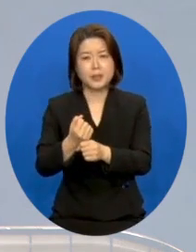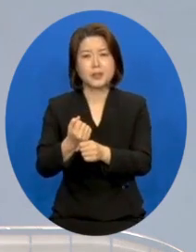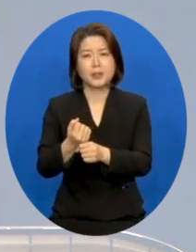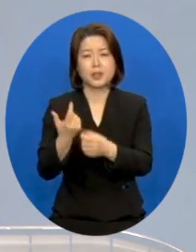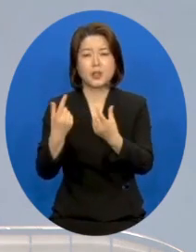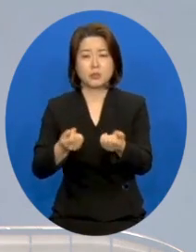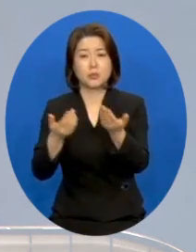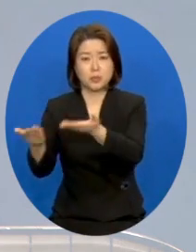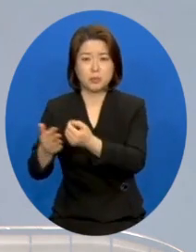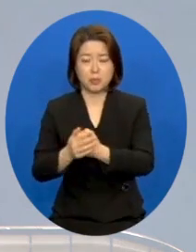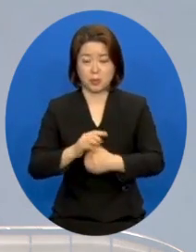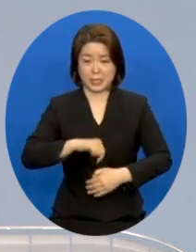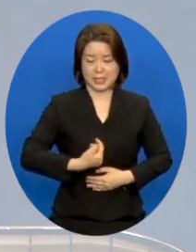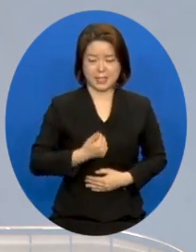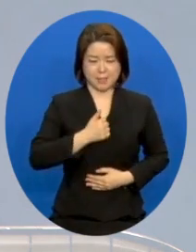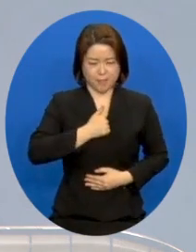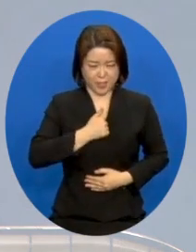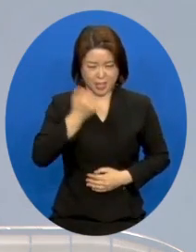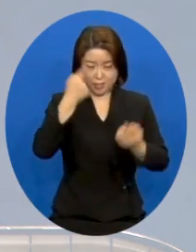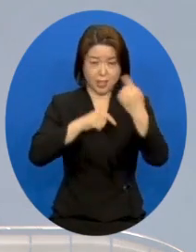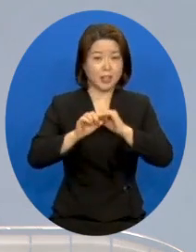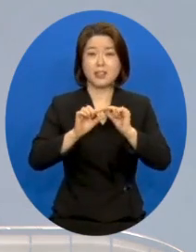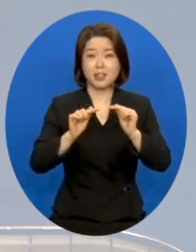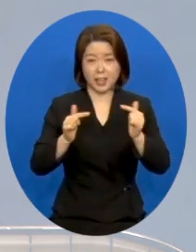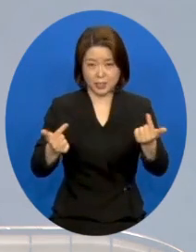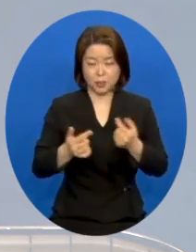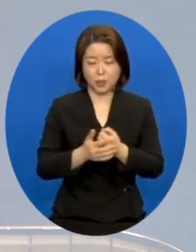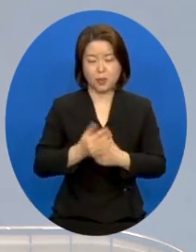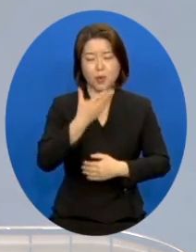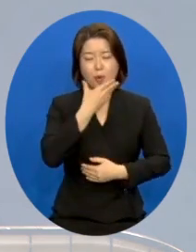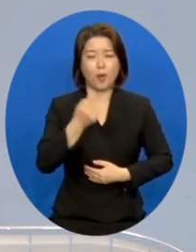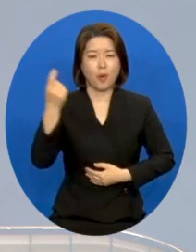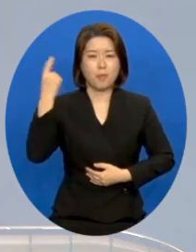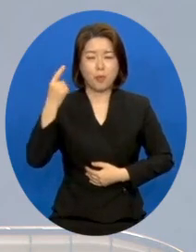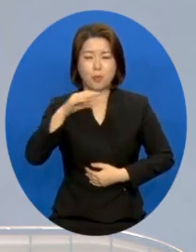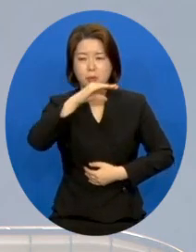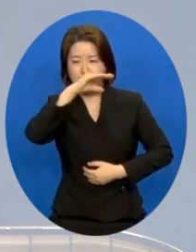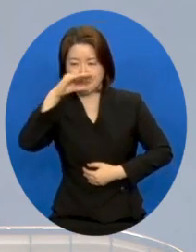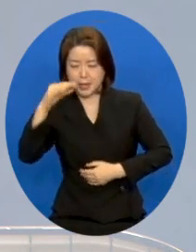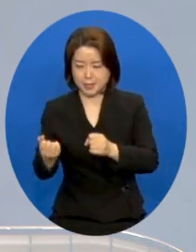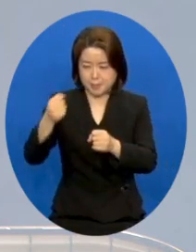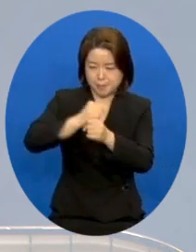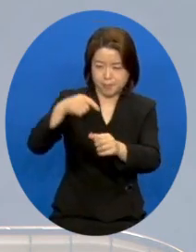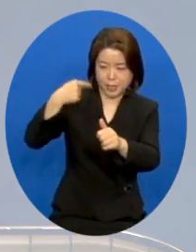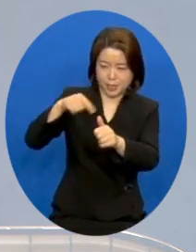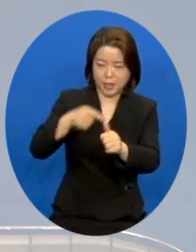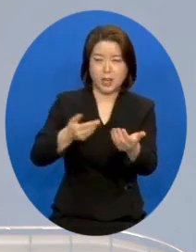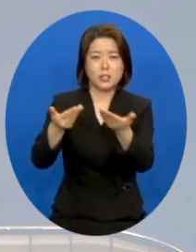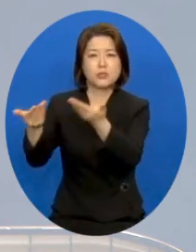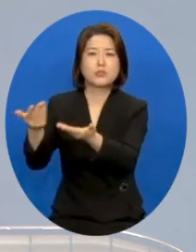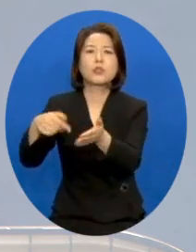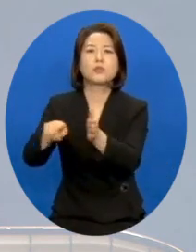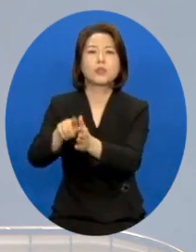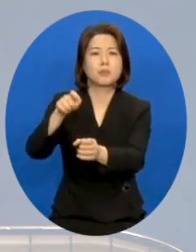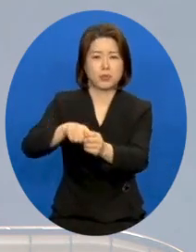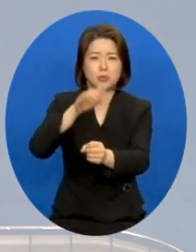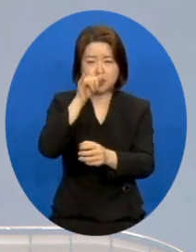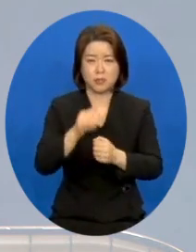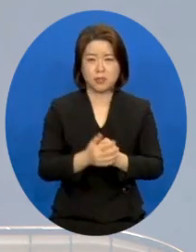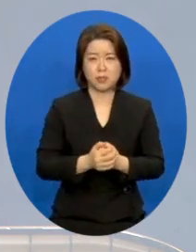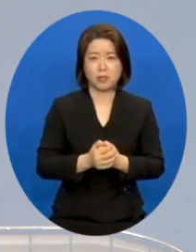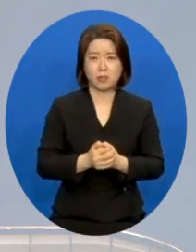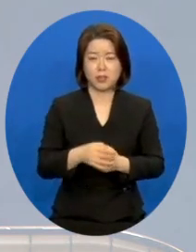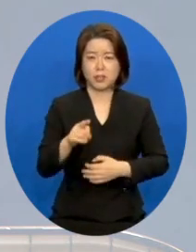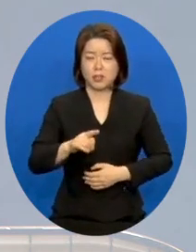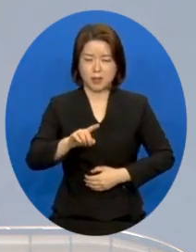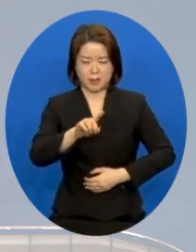사도 바울 자신이 자존심 상에서 가 아니고 복음을 바로 즉 가르치기 위해서 였어요 그러나 주어 난